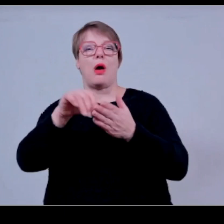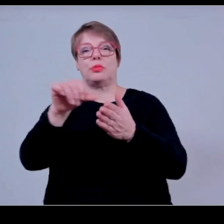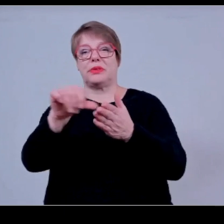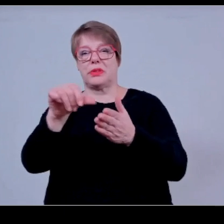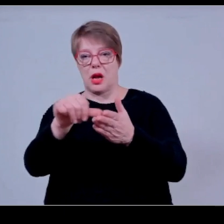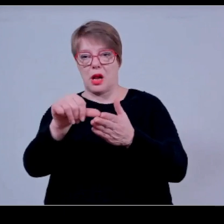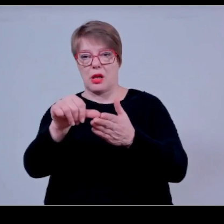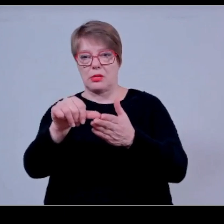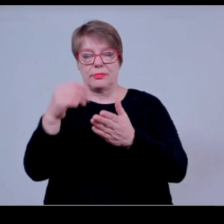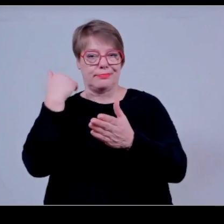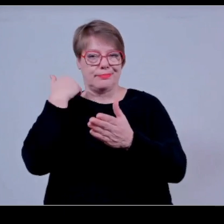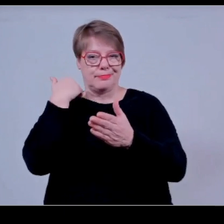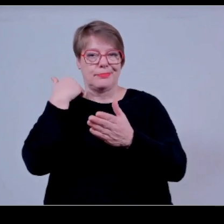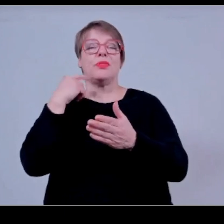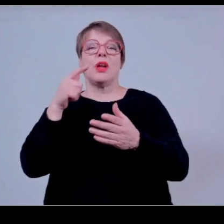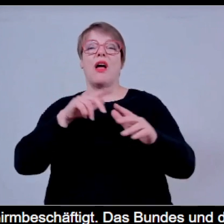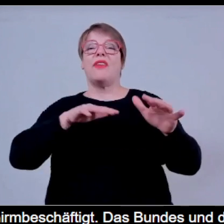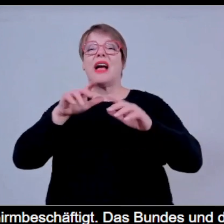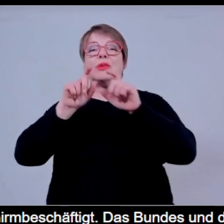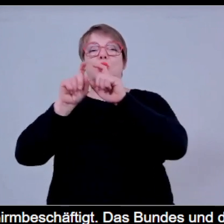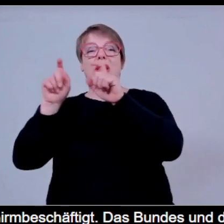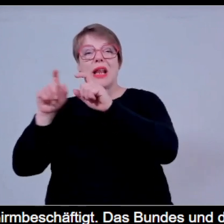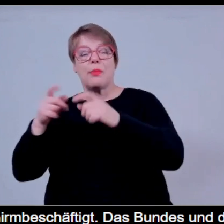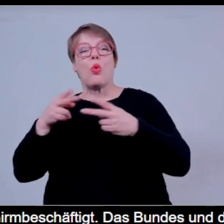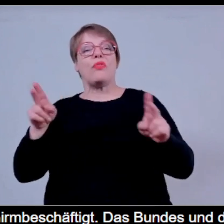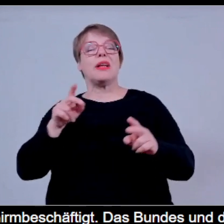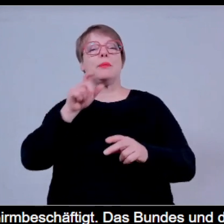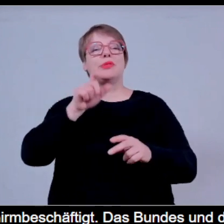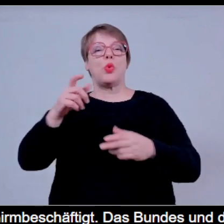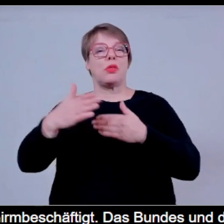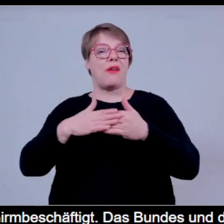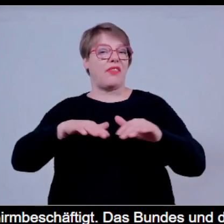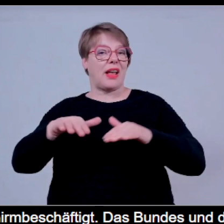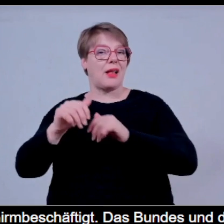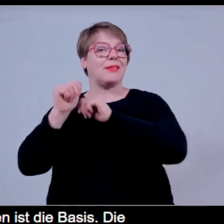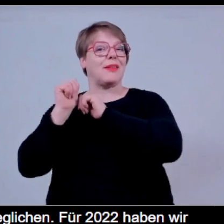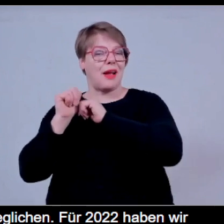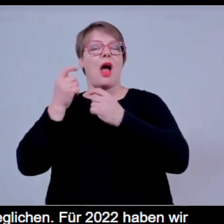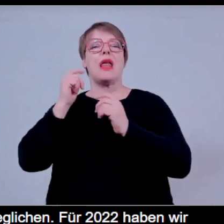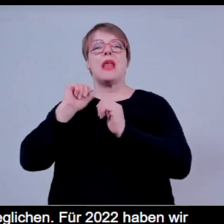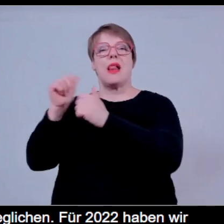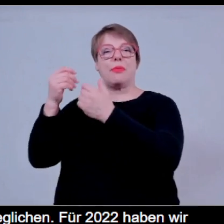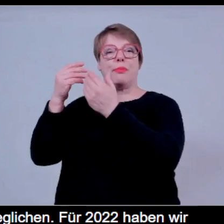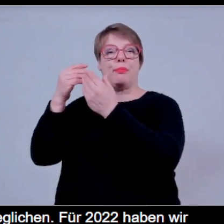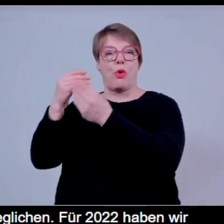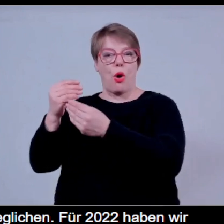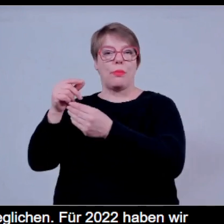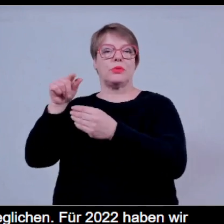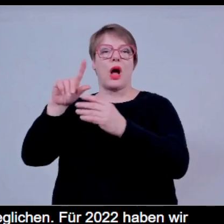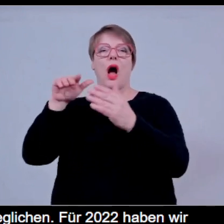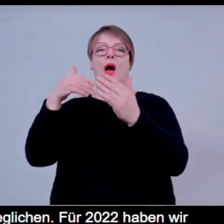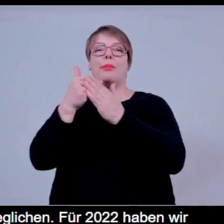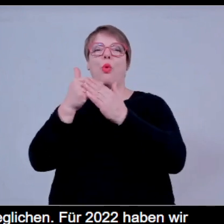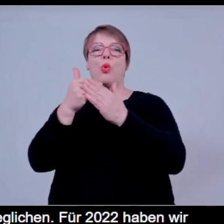Insolvenzen gegeben. Ich möchte mich bei den Regierungen bedanken, die hier als Bewilligungsbehörden tätig waren und die die umfangreichen